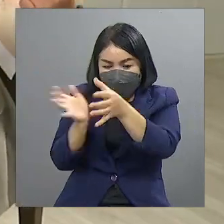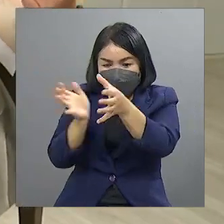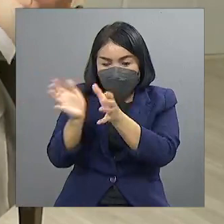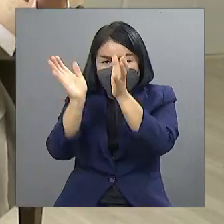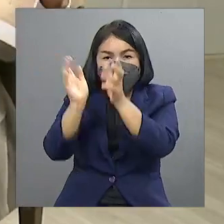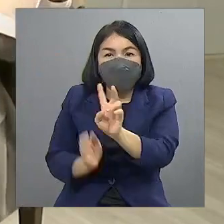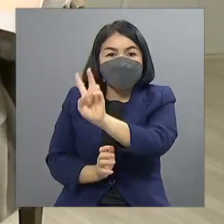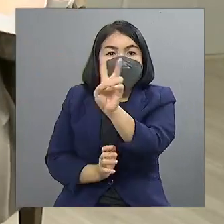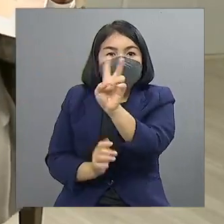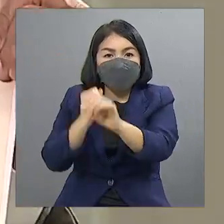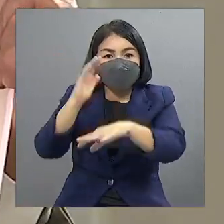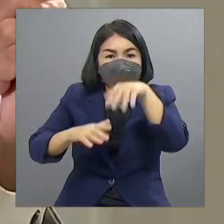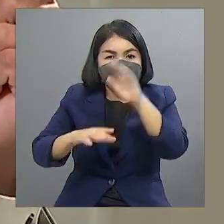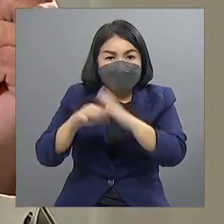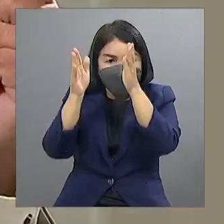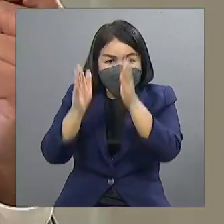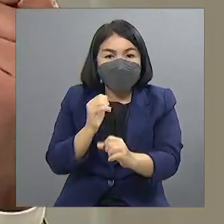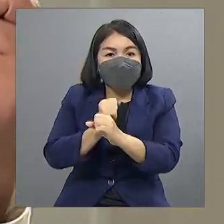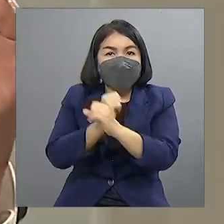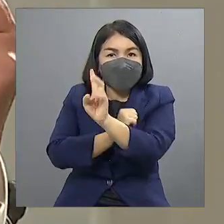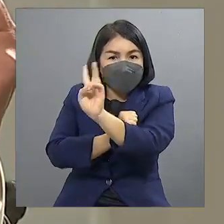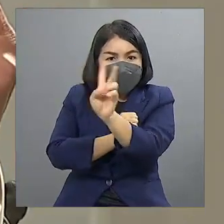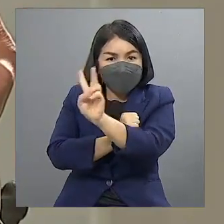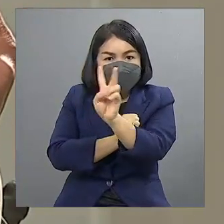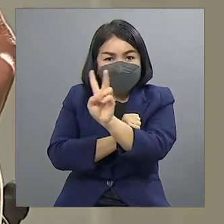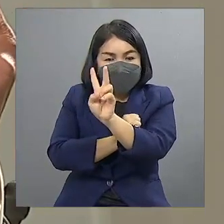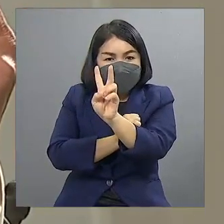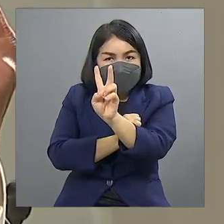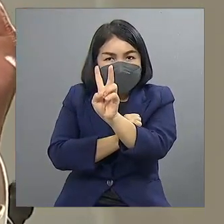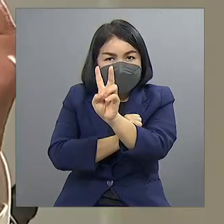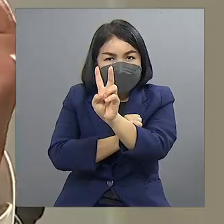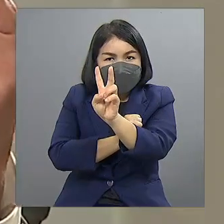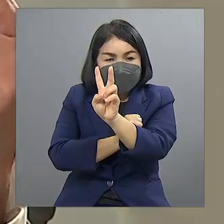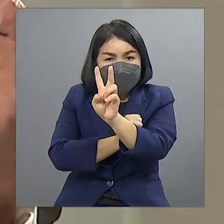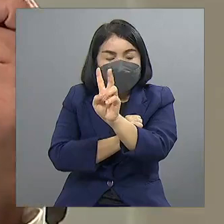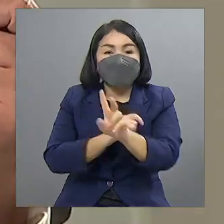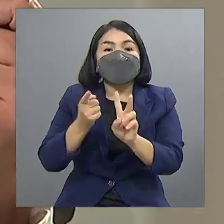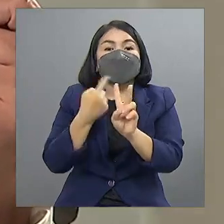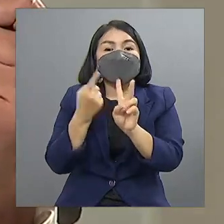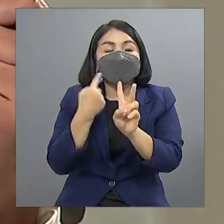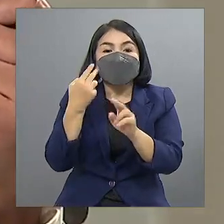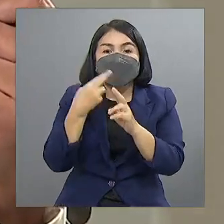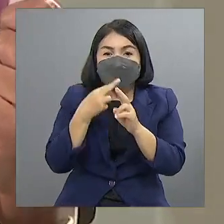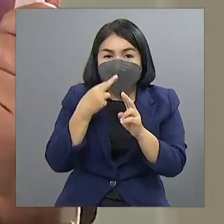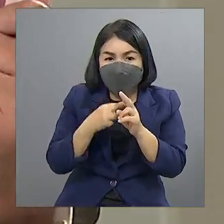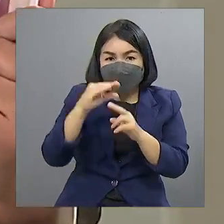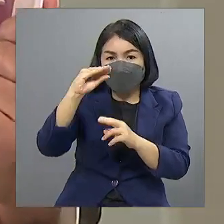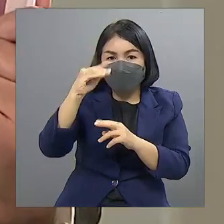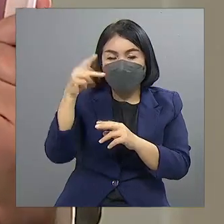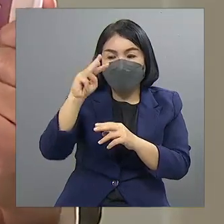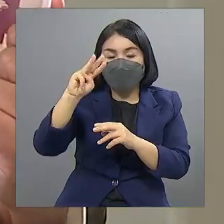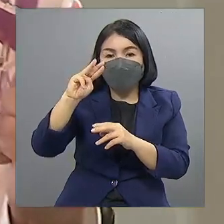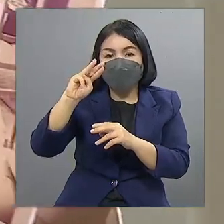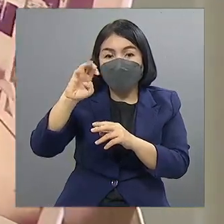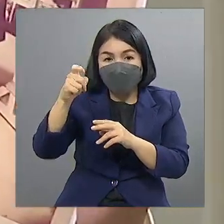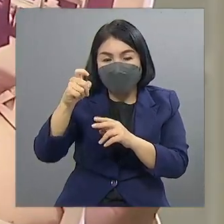คนที่พูดถึง คนข้างล่างนี้ใช่ไหมอาจารย์ ใช่ครับคนหนึ่งจะมีชื่อว่าโคลวิสมาซอง ครับ นะครับอีก